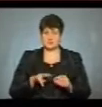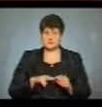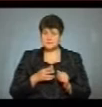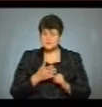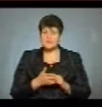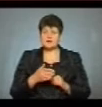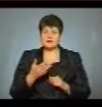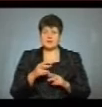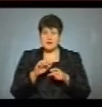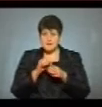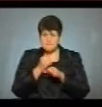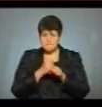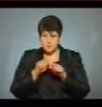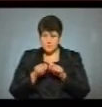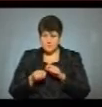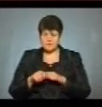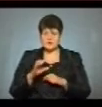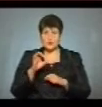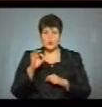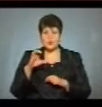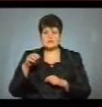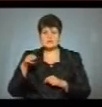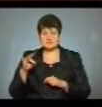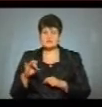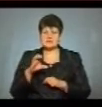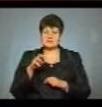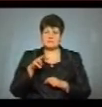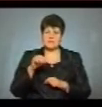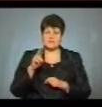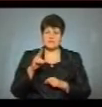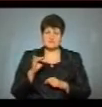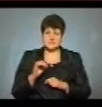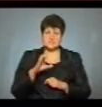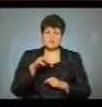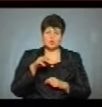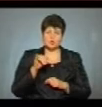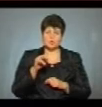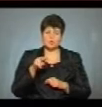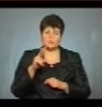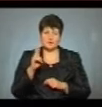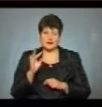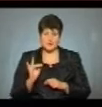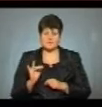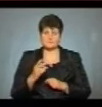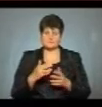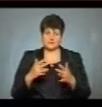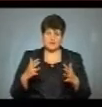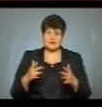цього відділення досліджували воду з джерела в селах Острів, Смиківці, Ступки, Товстолух та Гаї-Гречинське Тернопільського району